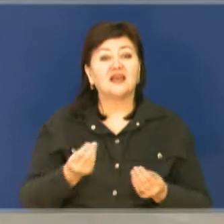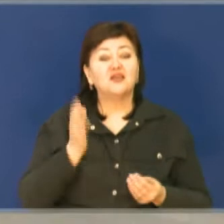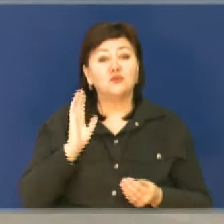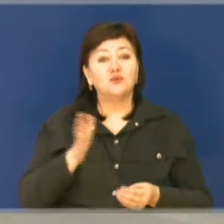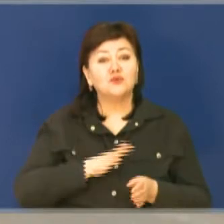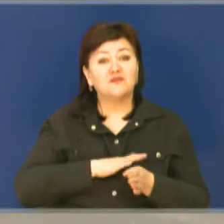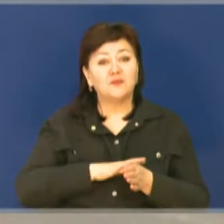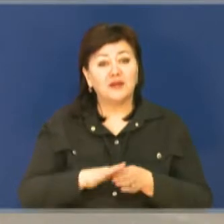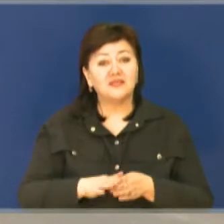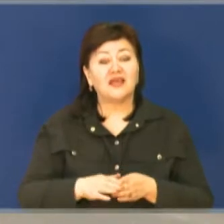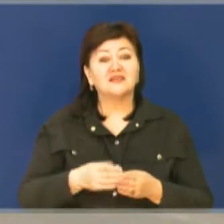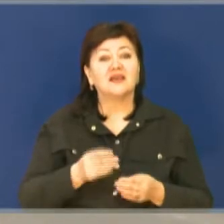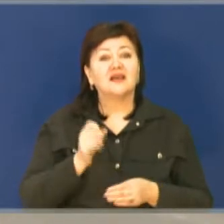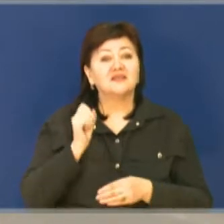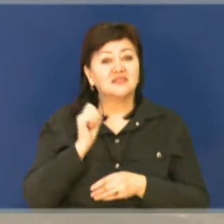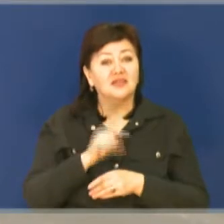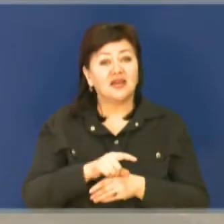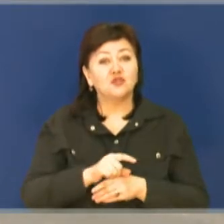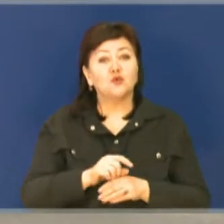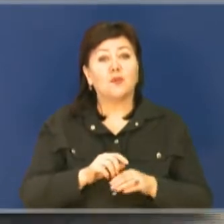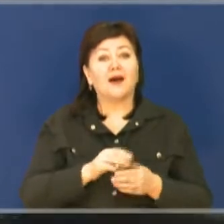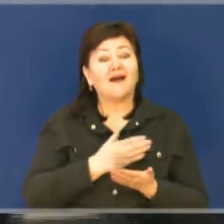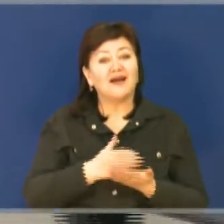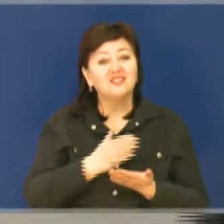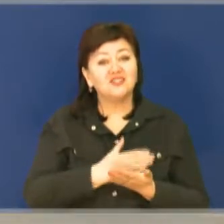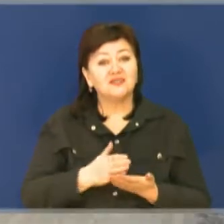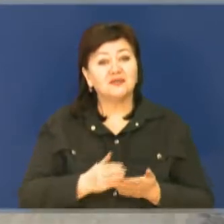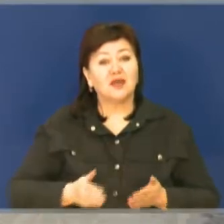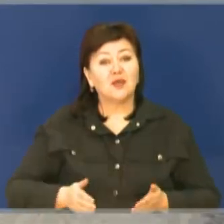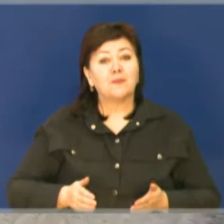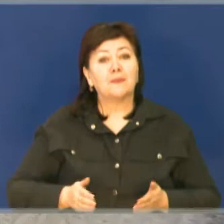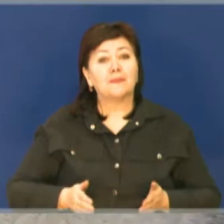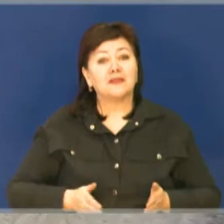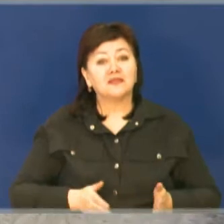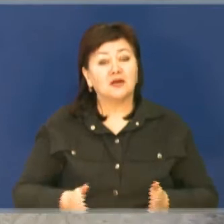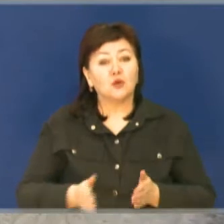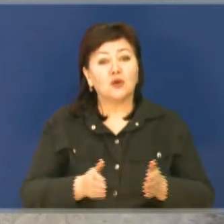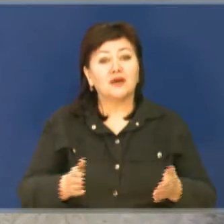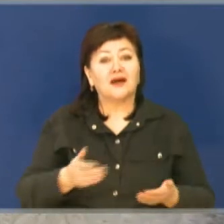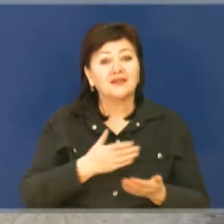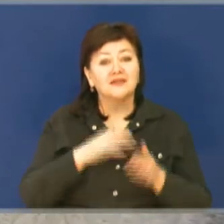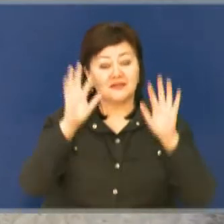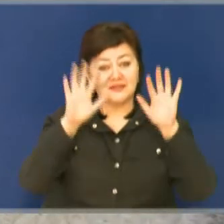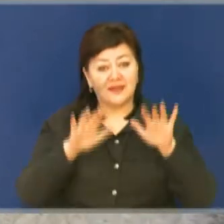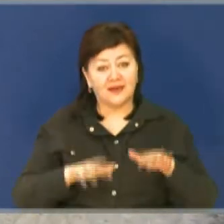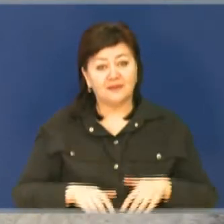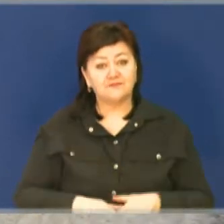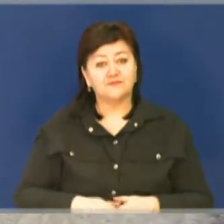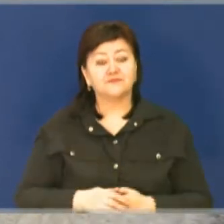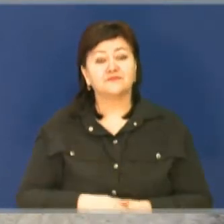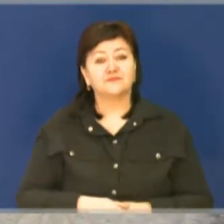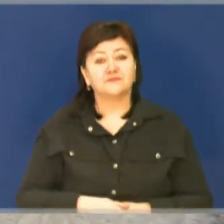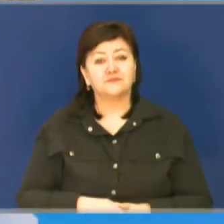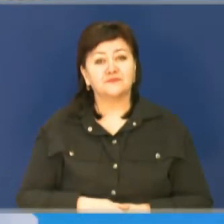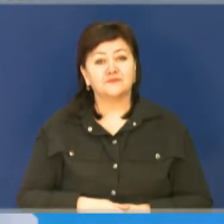и успеют убрать и вывести снег с улиц Семея до наступления паводкового сезона. Самат Секенов, Султанбек Уралбеков,